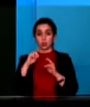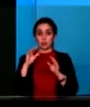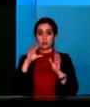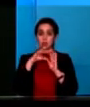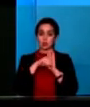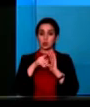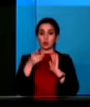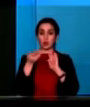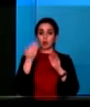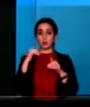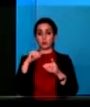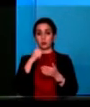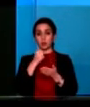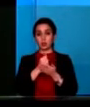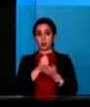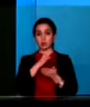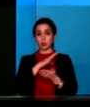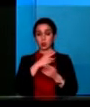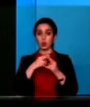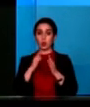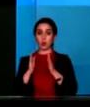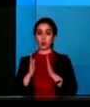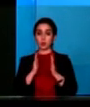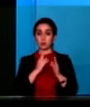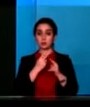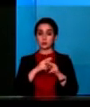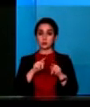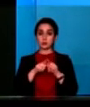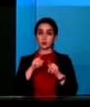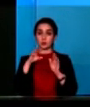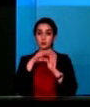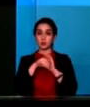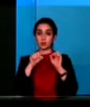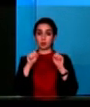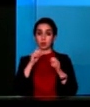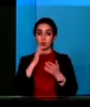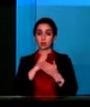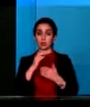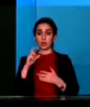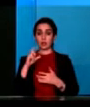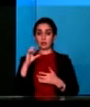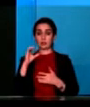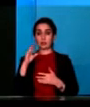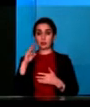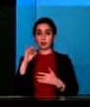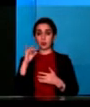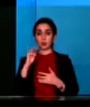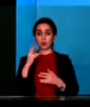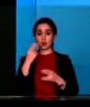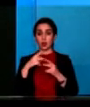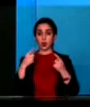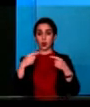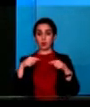Unda avvaldan belgilab qo'yilgan oraliqdagi butun sonni kiritish imkoniyati mavjud. Spin edit obyekti